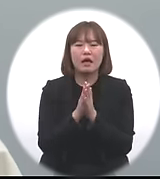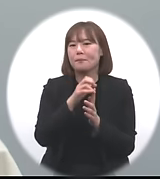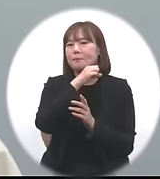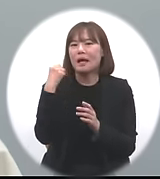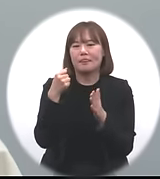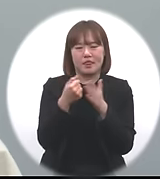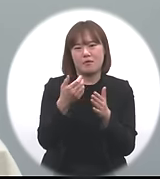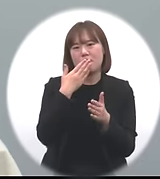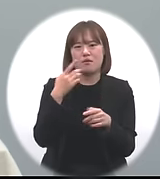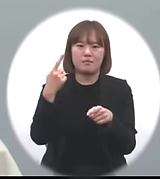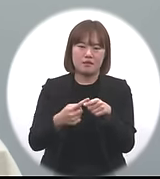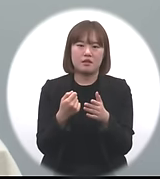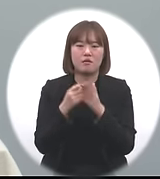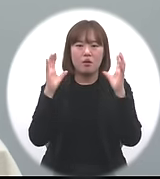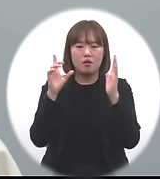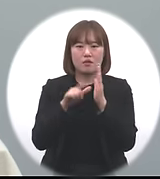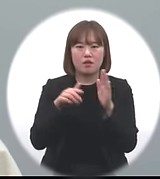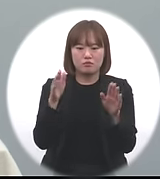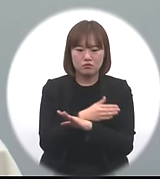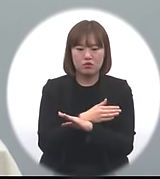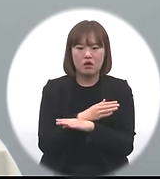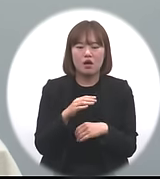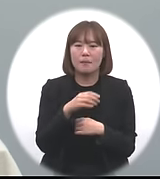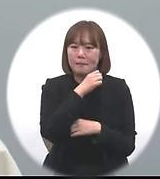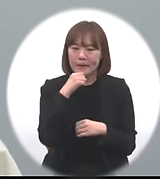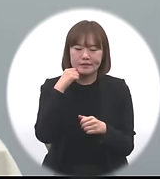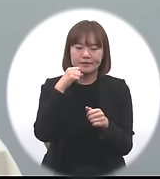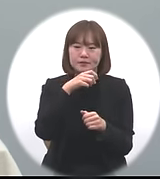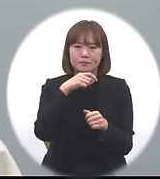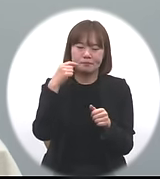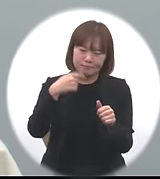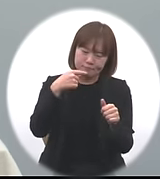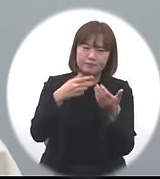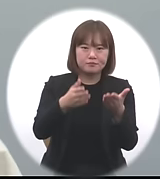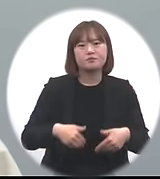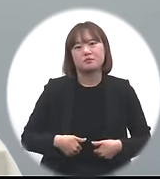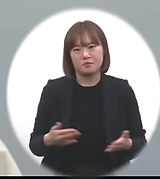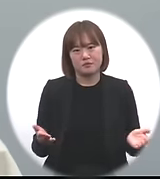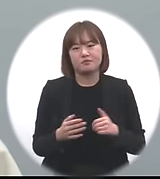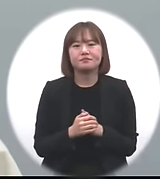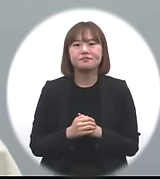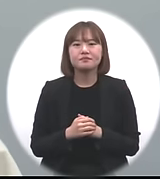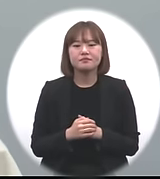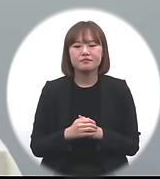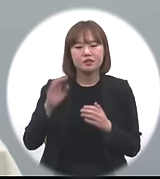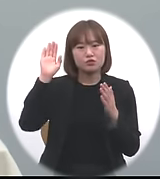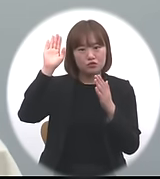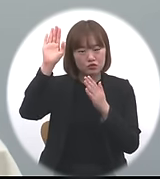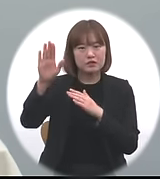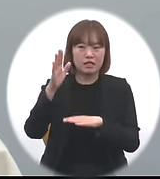건강을 위해서 먹는 거고, 나머지는 전부 다맛 때문에 먹는 겁니다. 어렸을 때부터 그렇게 쾌락 즐기는 걸 가르치실 필요는 사실 없는